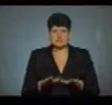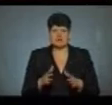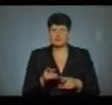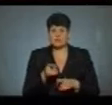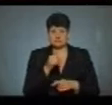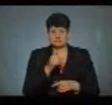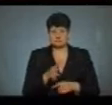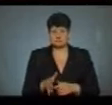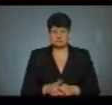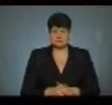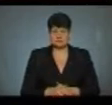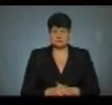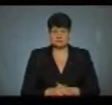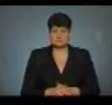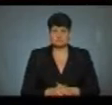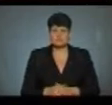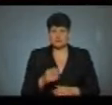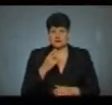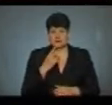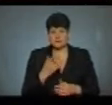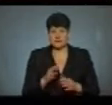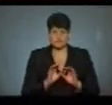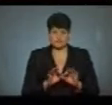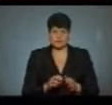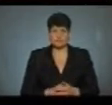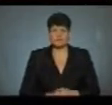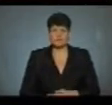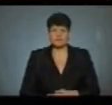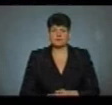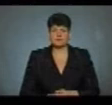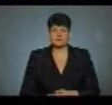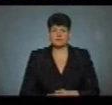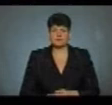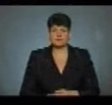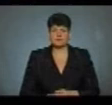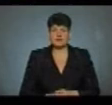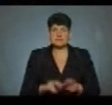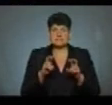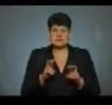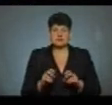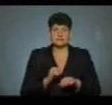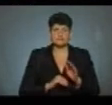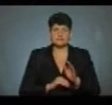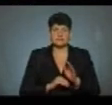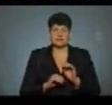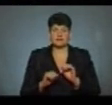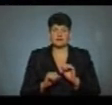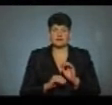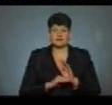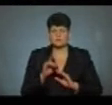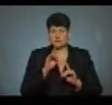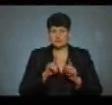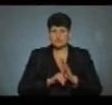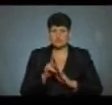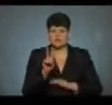вони не мають права. Роксолана Бачай розповість більше. Засідання парламенту починають на 2 години